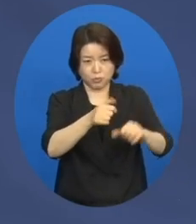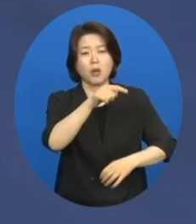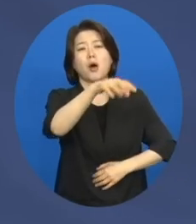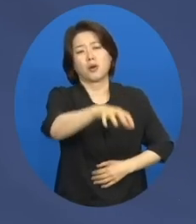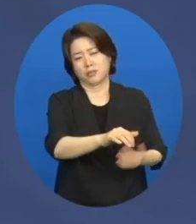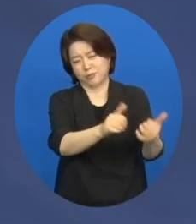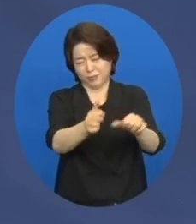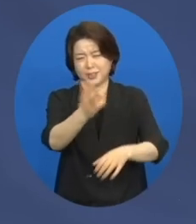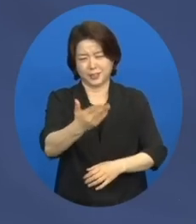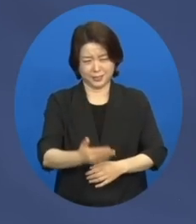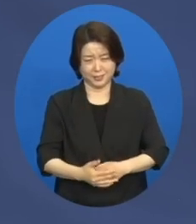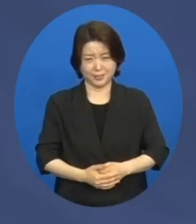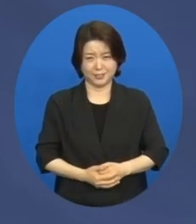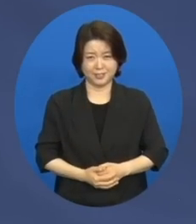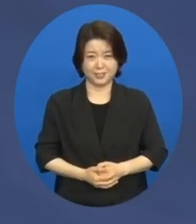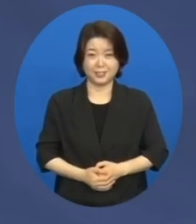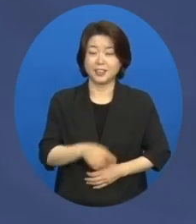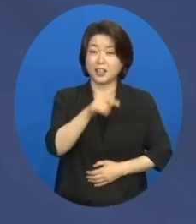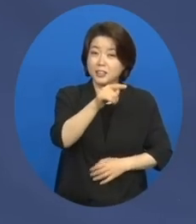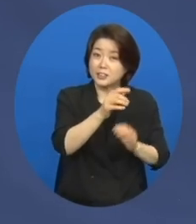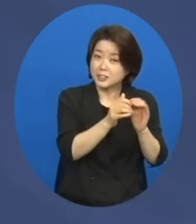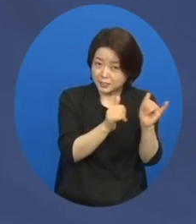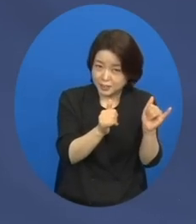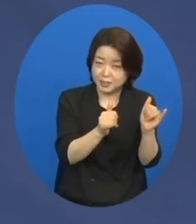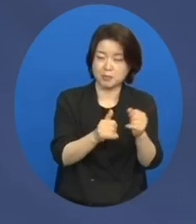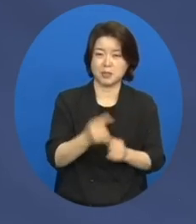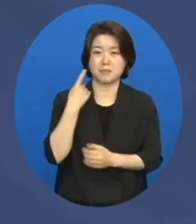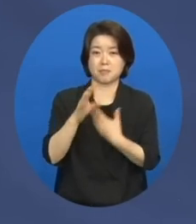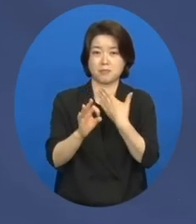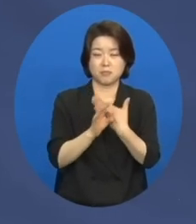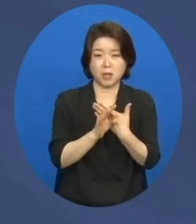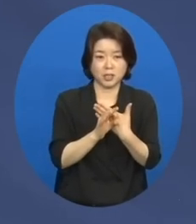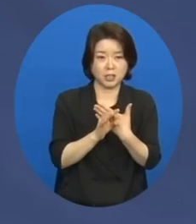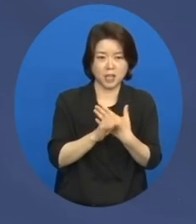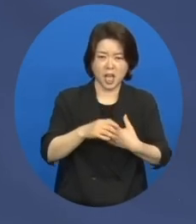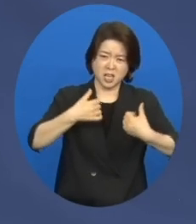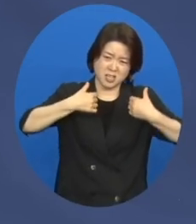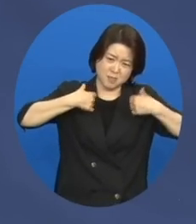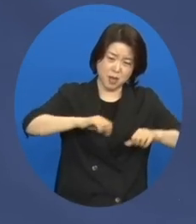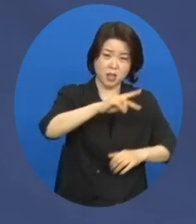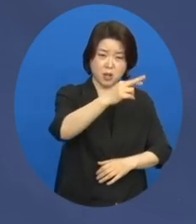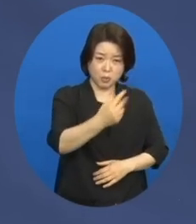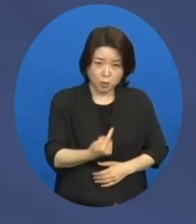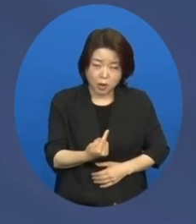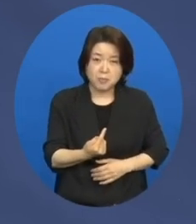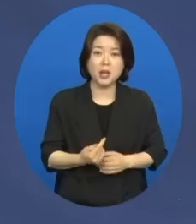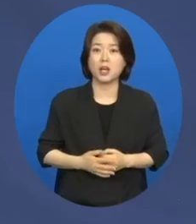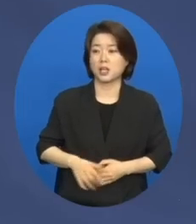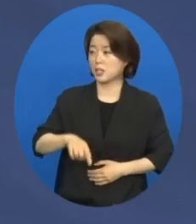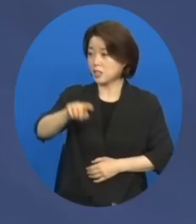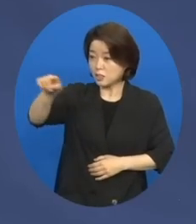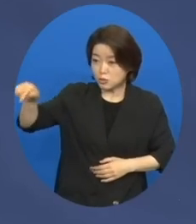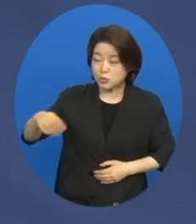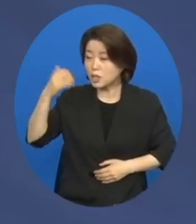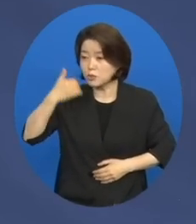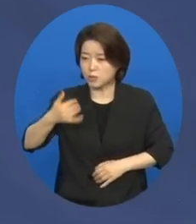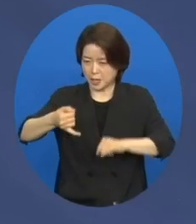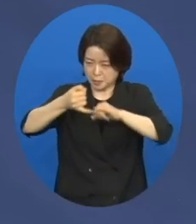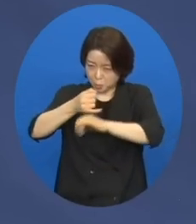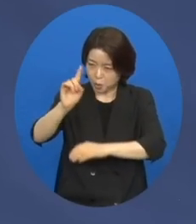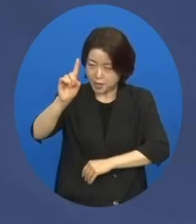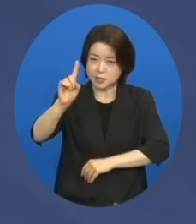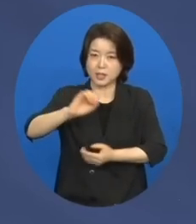된다. 그리고 이 사람들이 만약에 못해먹겠다 하고 돌아오면 이 중에 반드시 한